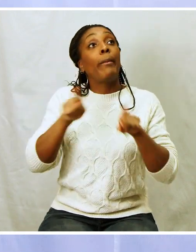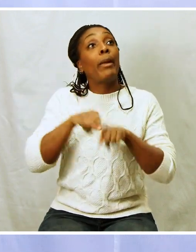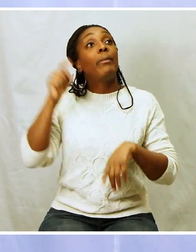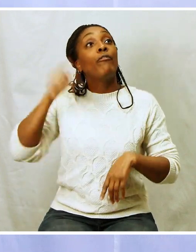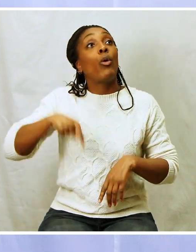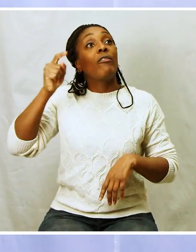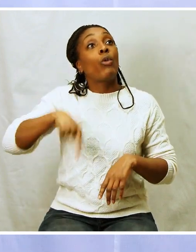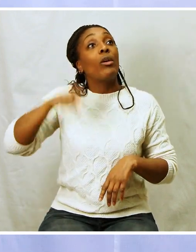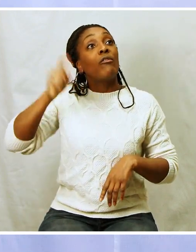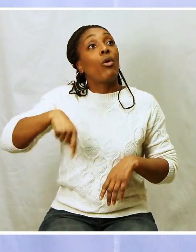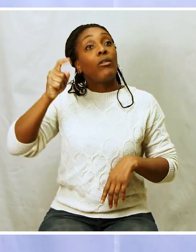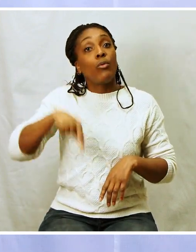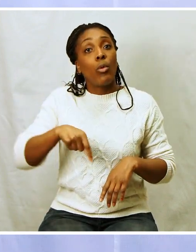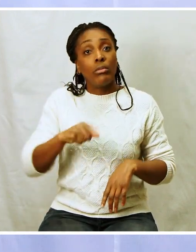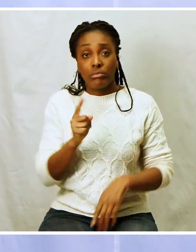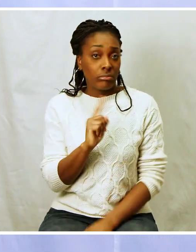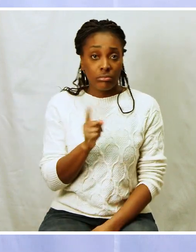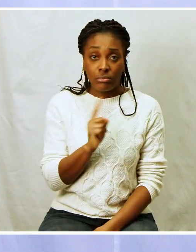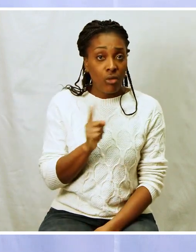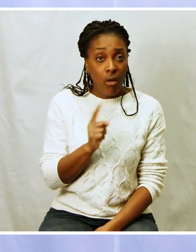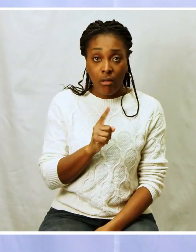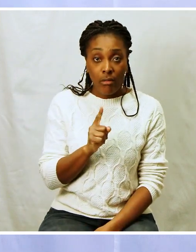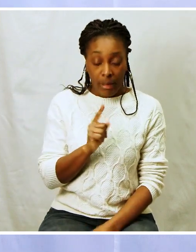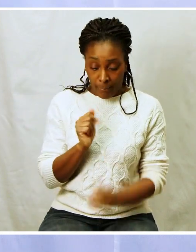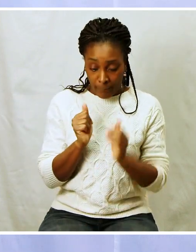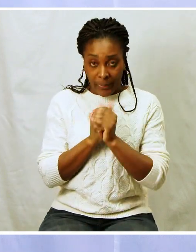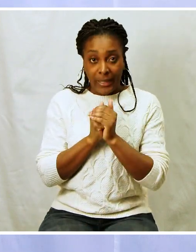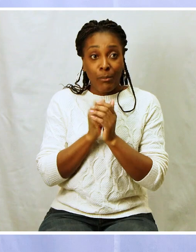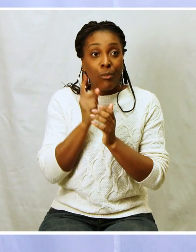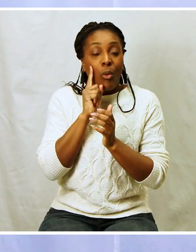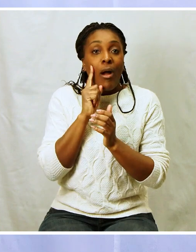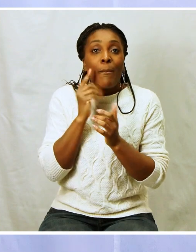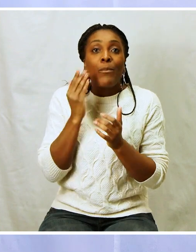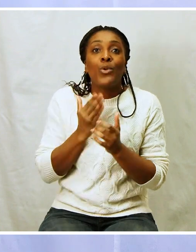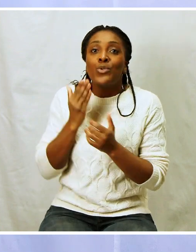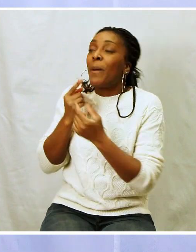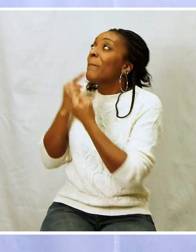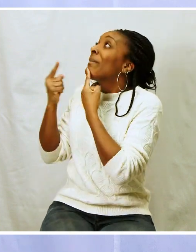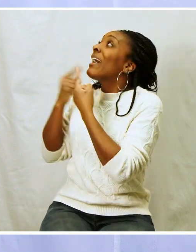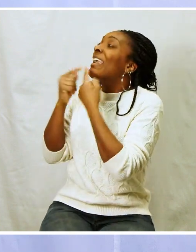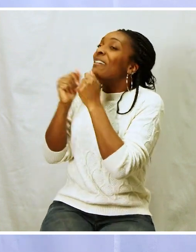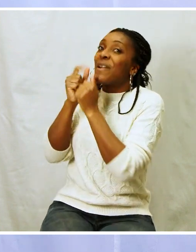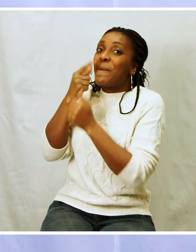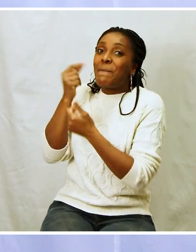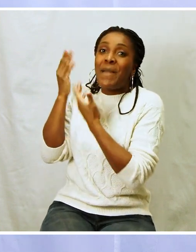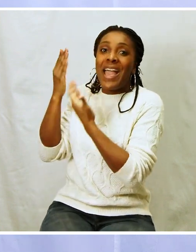faut prier. Non. On prie parce qu'on dialogue avec notre Père et